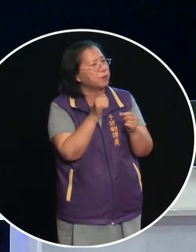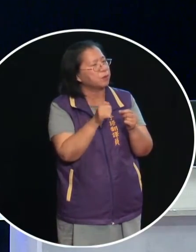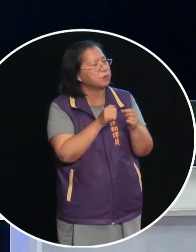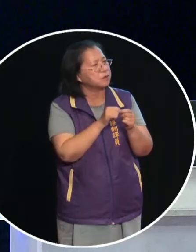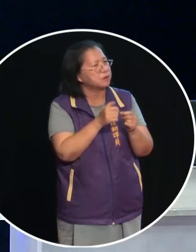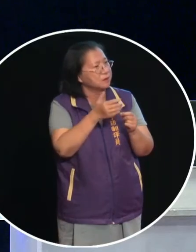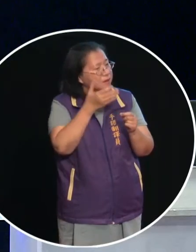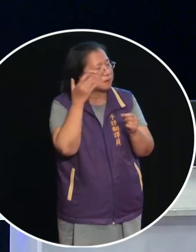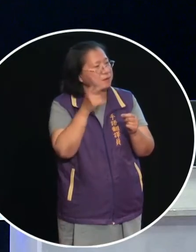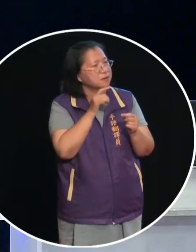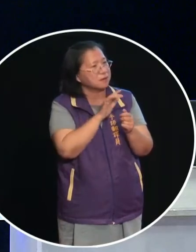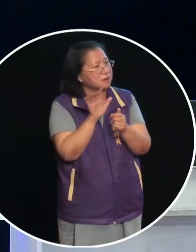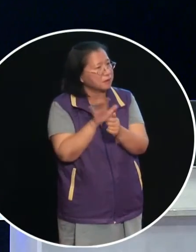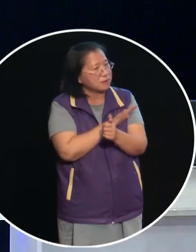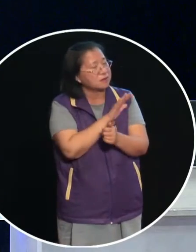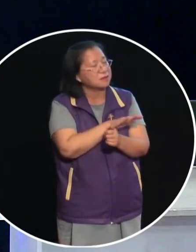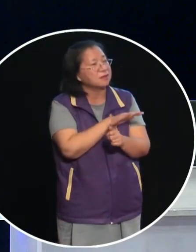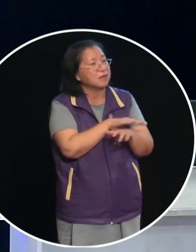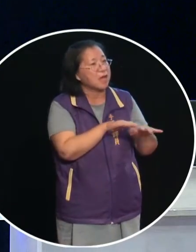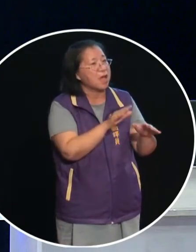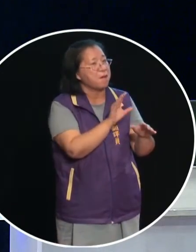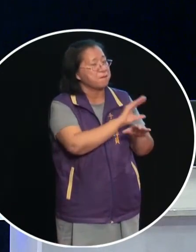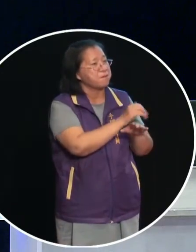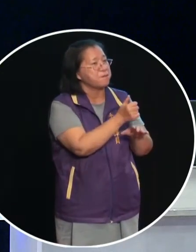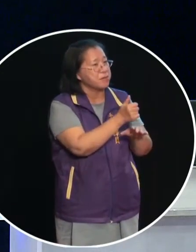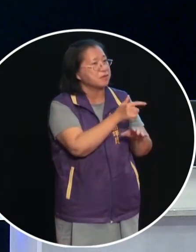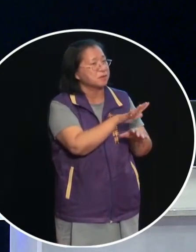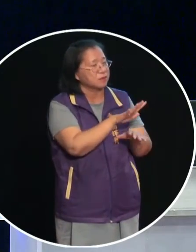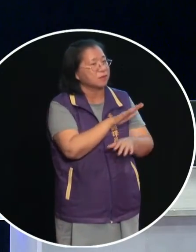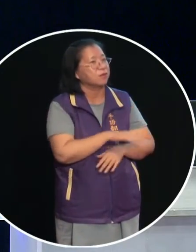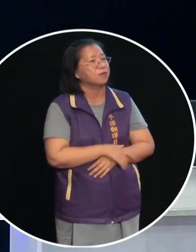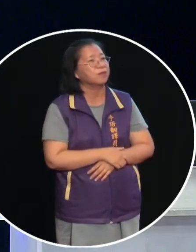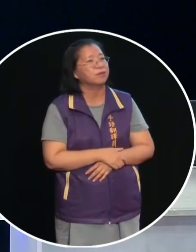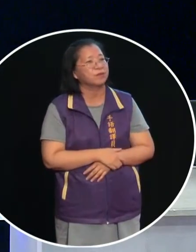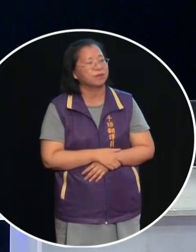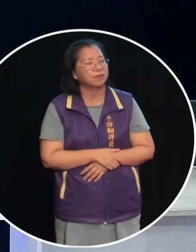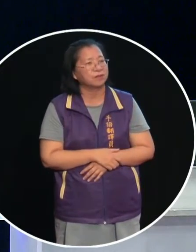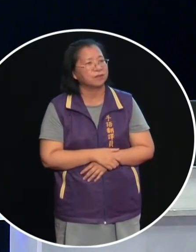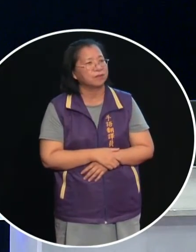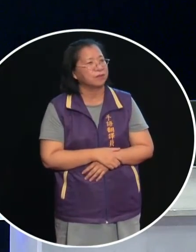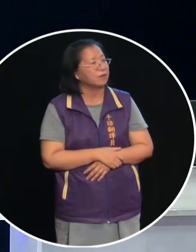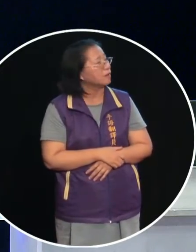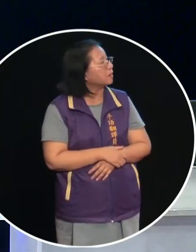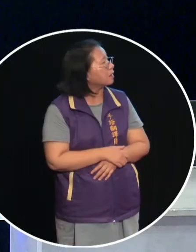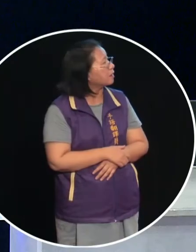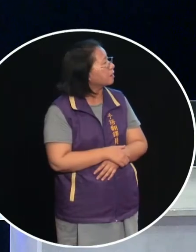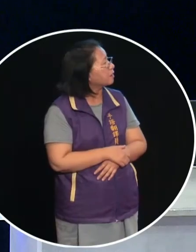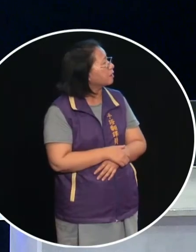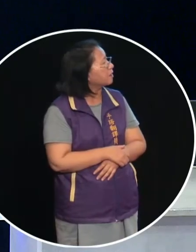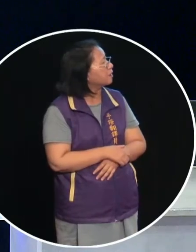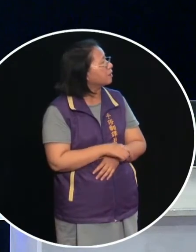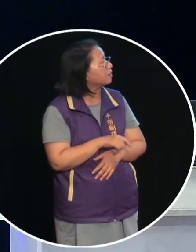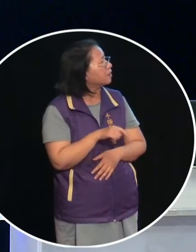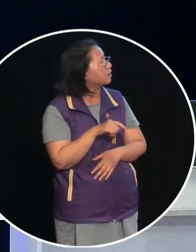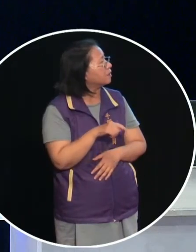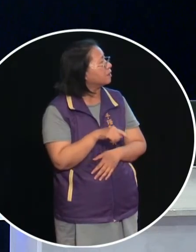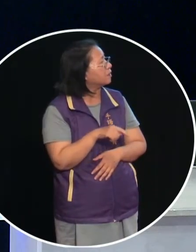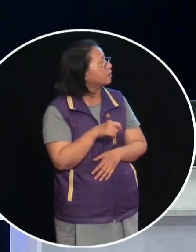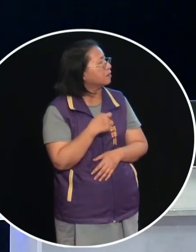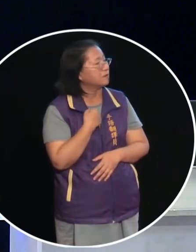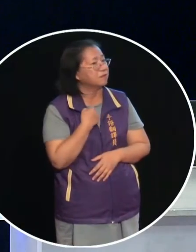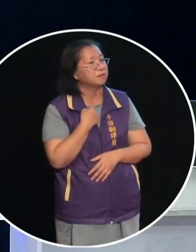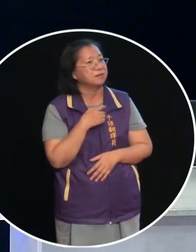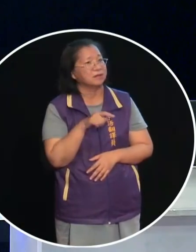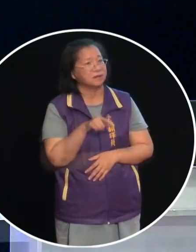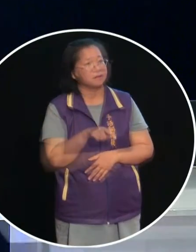生，可能就是聊天的时候提到这个时候他会开心，不过实际的这个政治作用是这个比较很难找出来